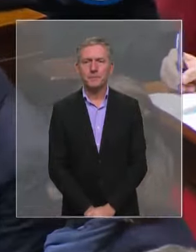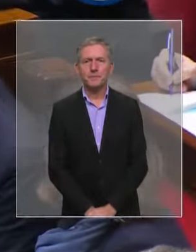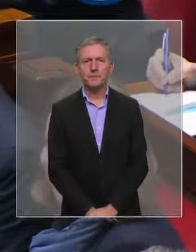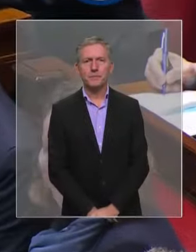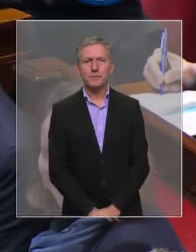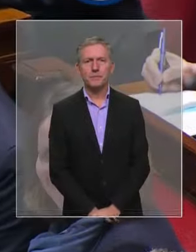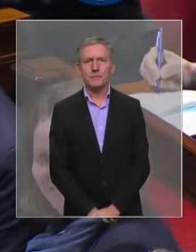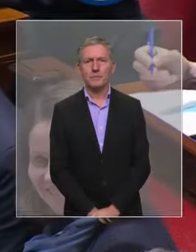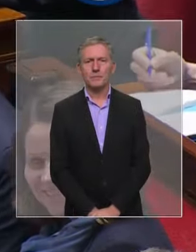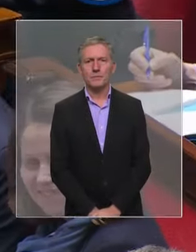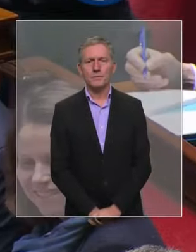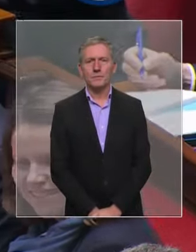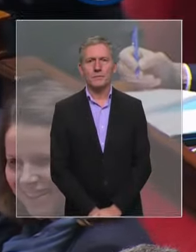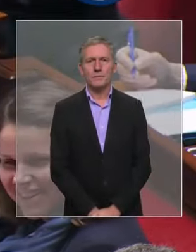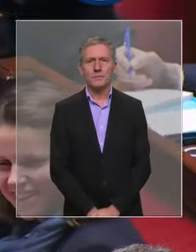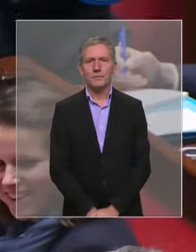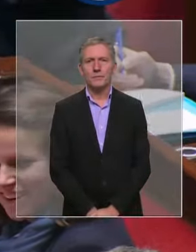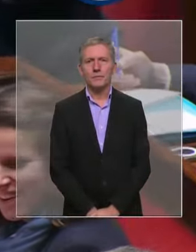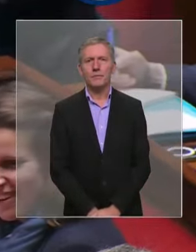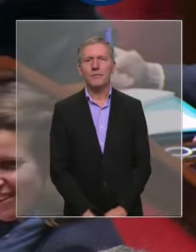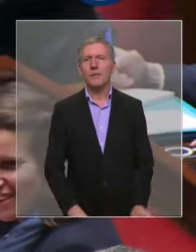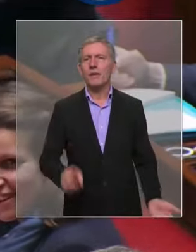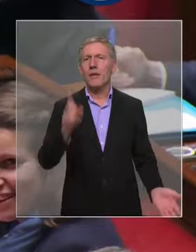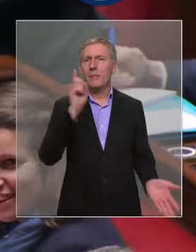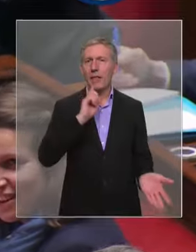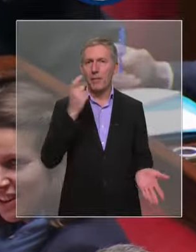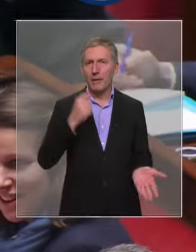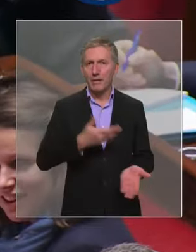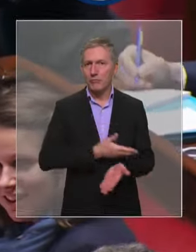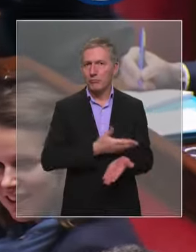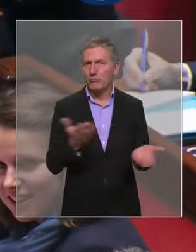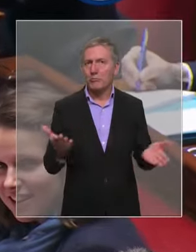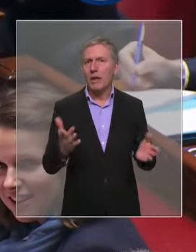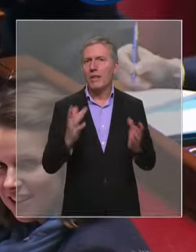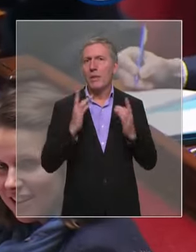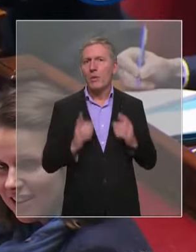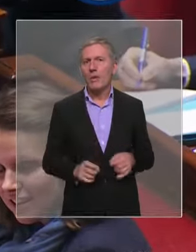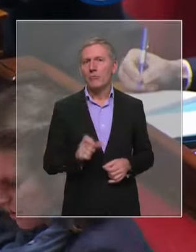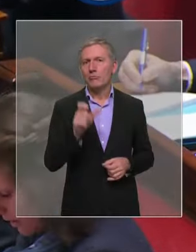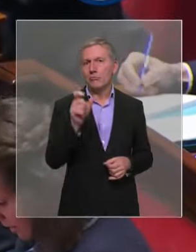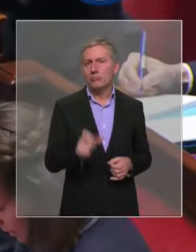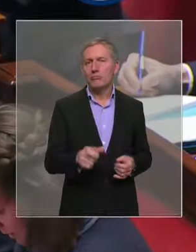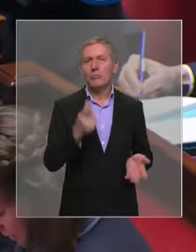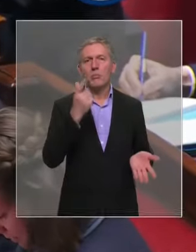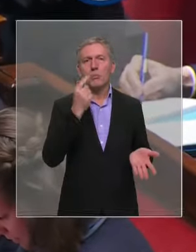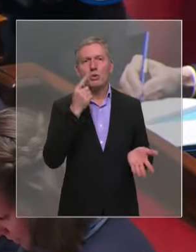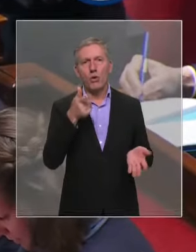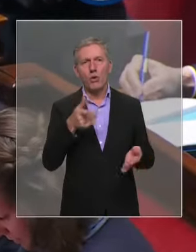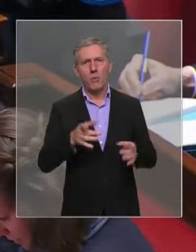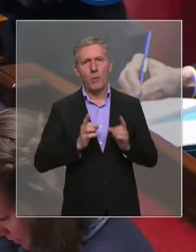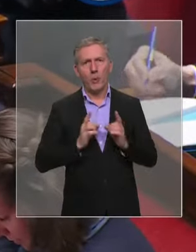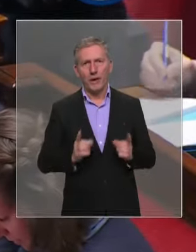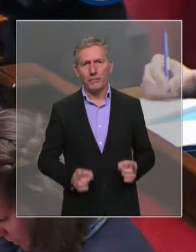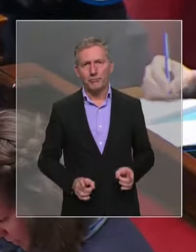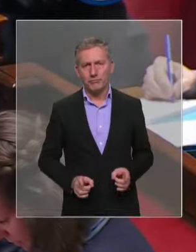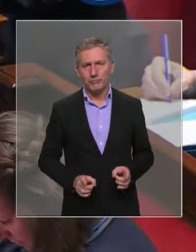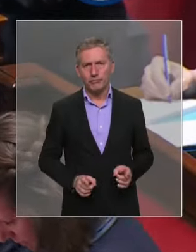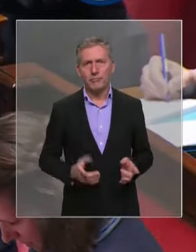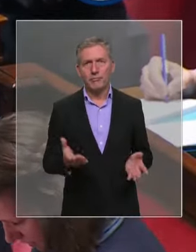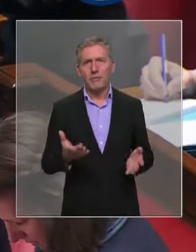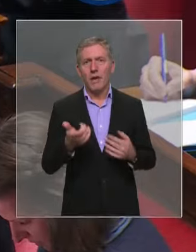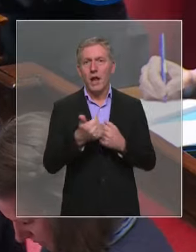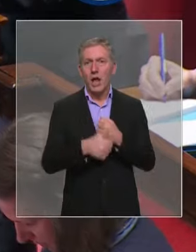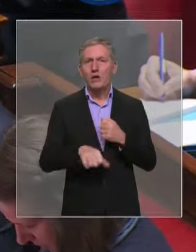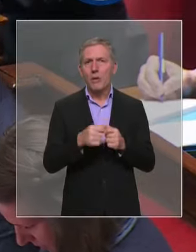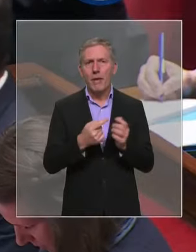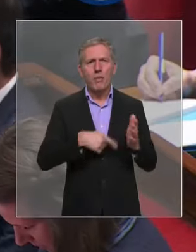Il a perdu des cheveux aussi. Madame la Présidente, Mesdames, Messieurs les députés, Monsieur le député Jean-Philippe Tanguy. Les semaines,